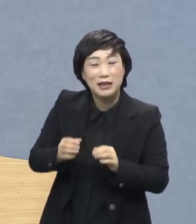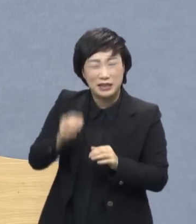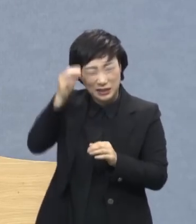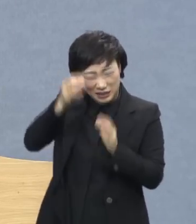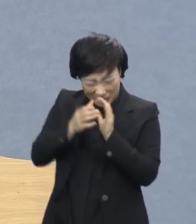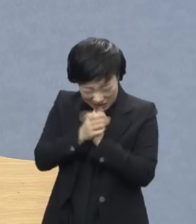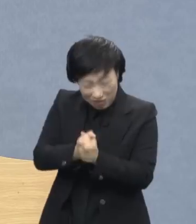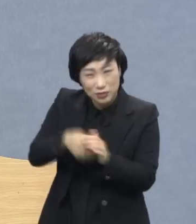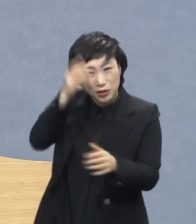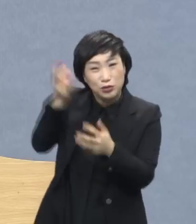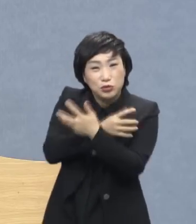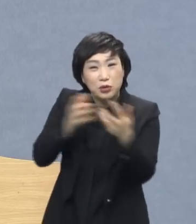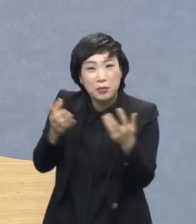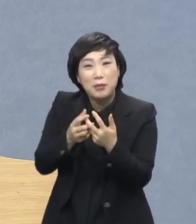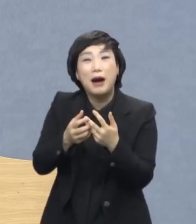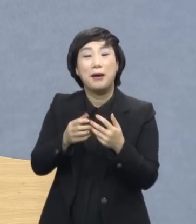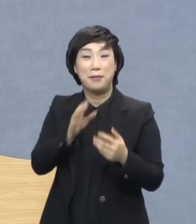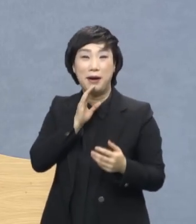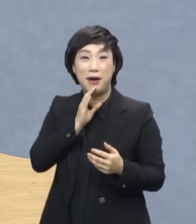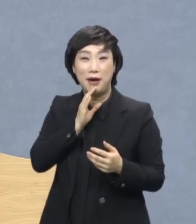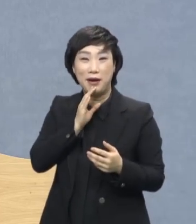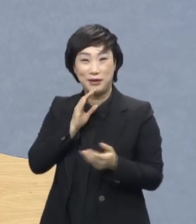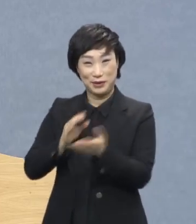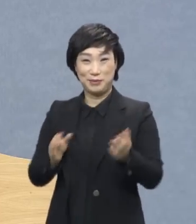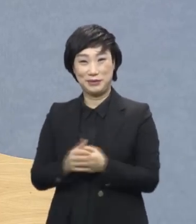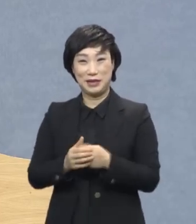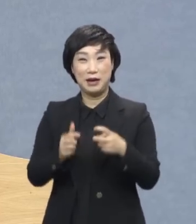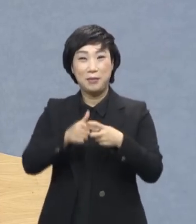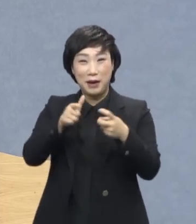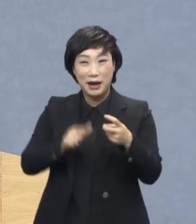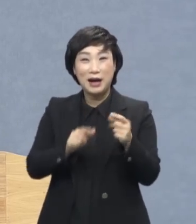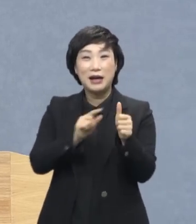충만하더라. 그런데 마가 같은 사람들은